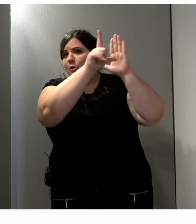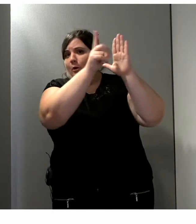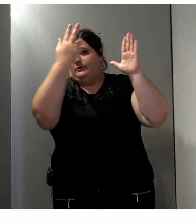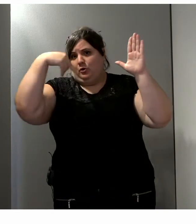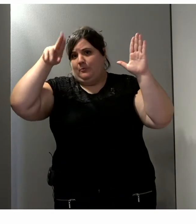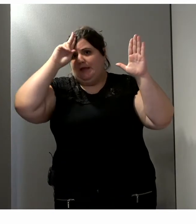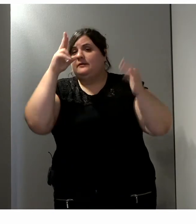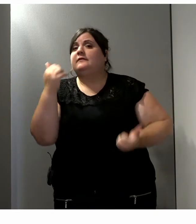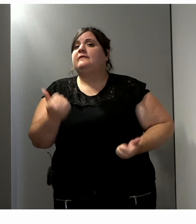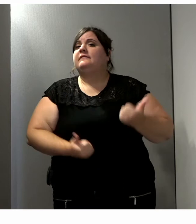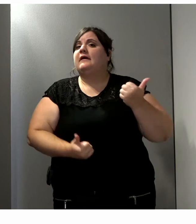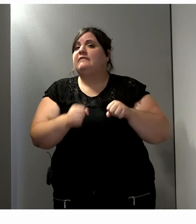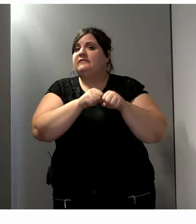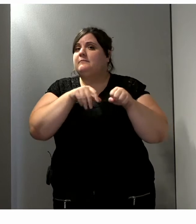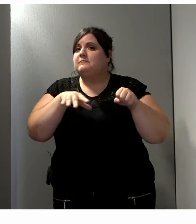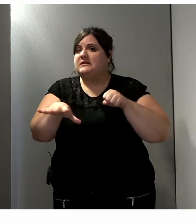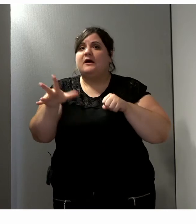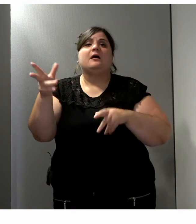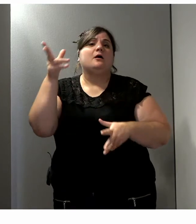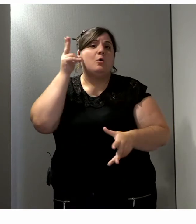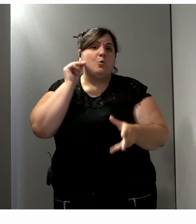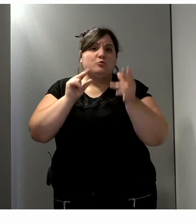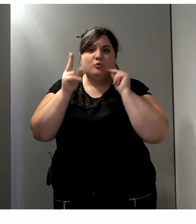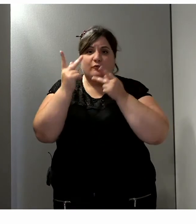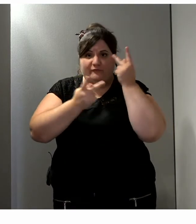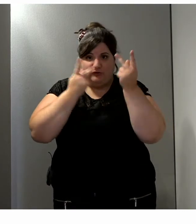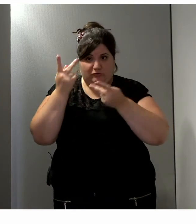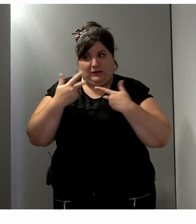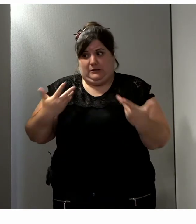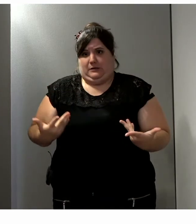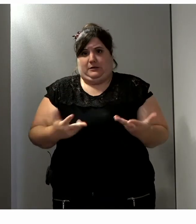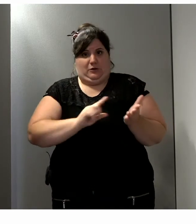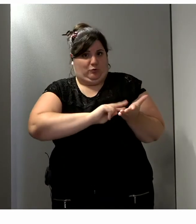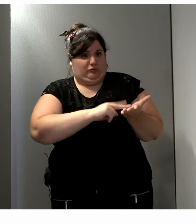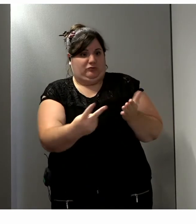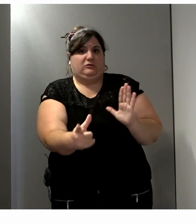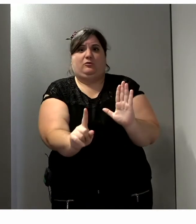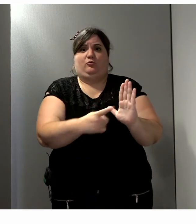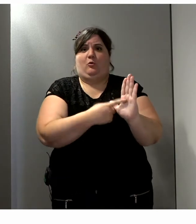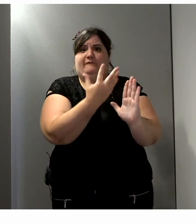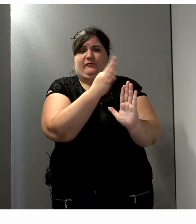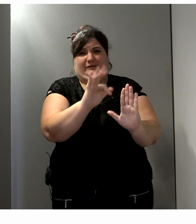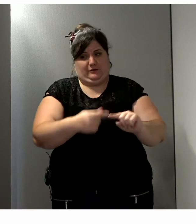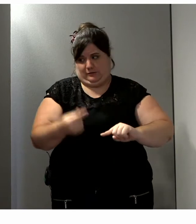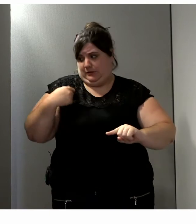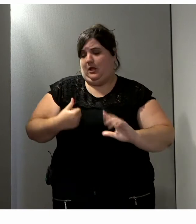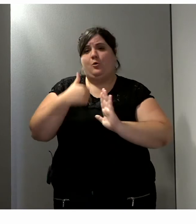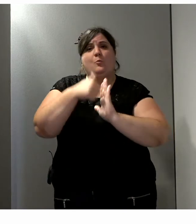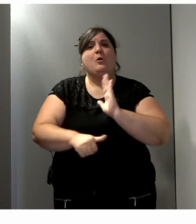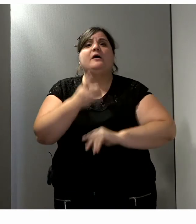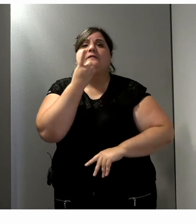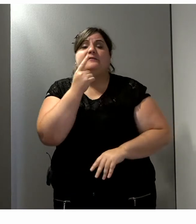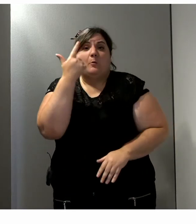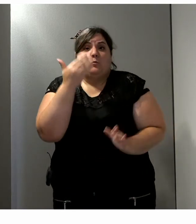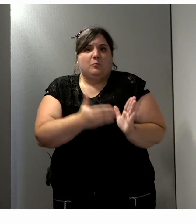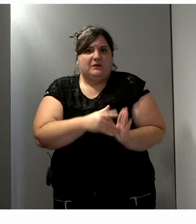services médias audiovisuels, qui a été transposée dans notre droit au mois de décembre 2020, va nous permettre, je l'espère, d'enregistrer des